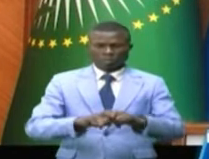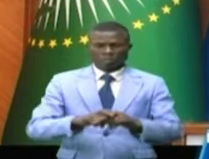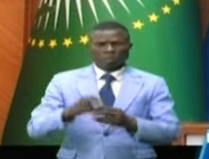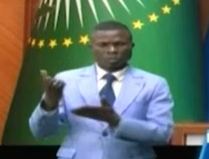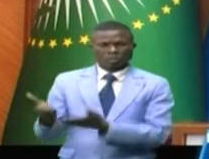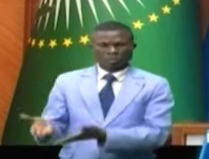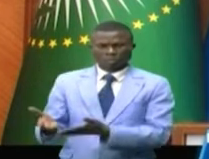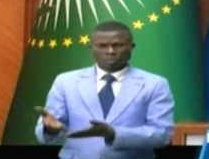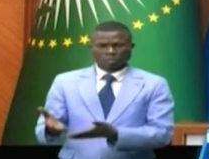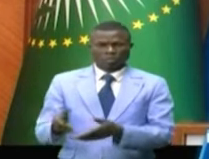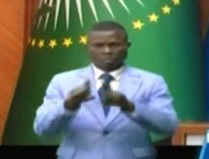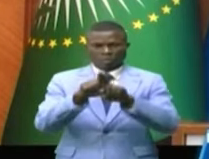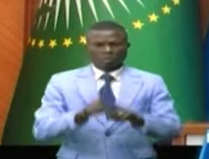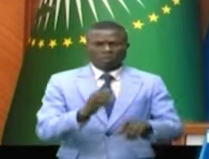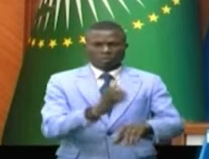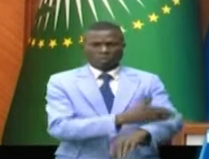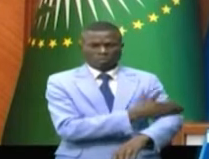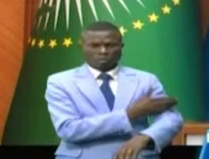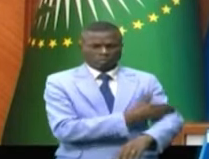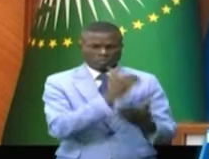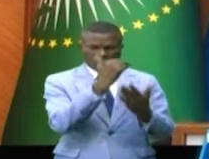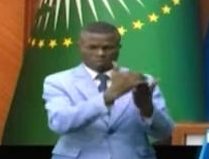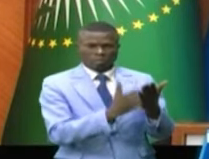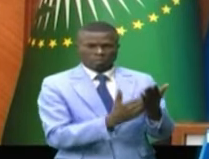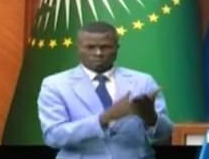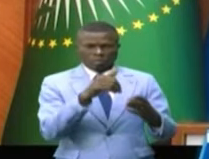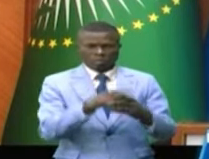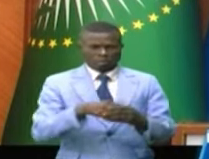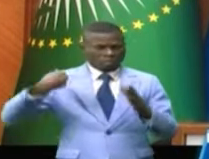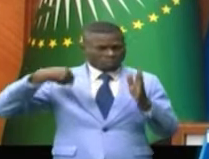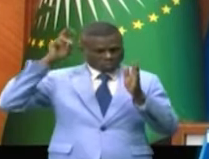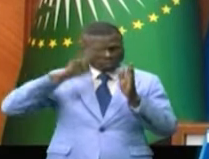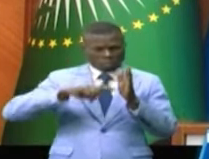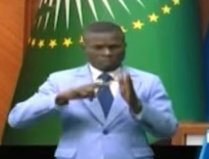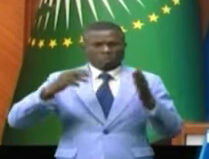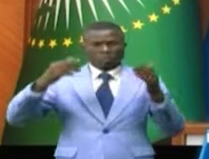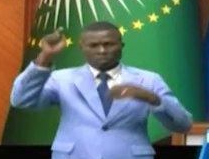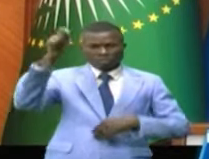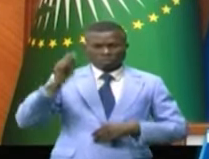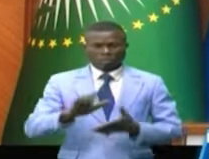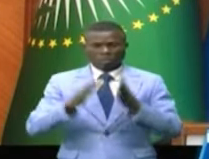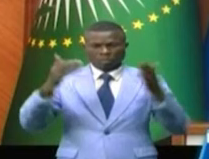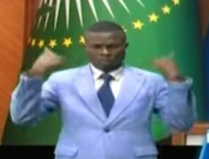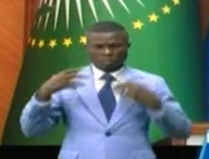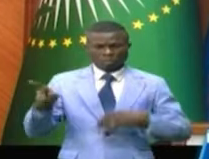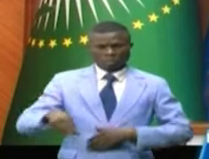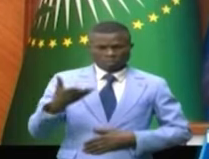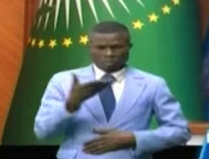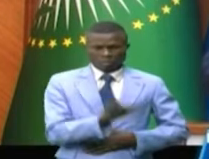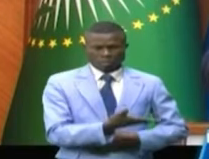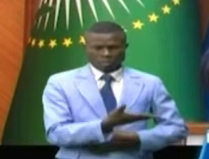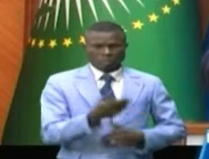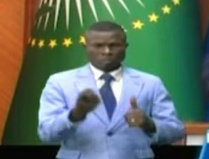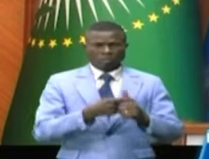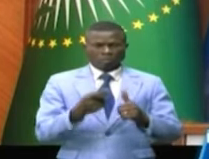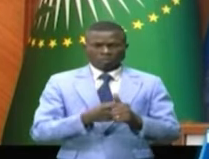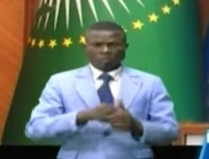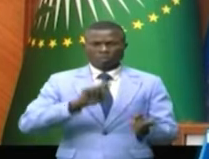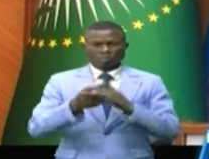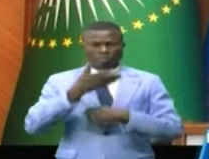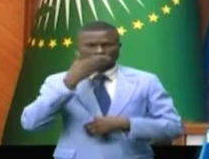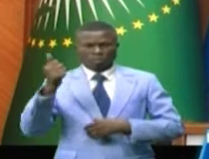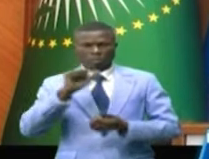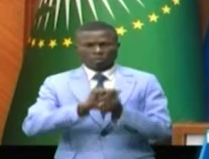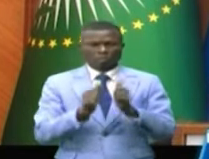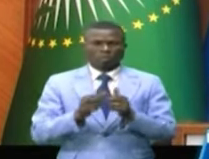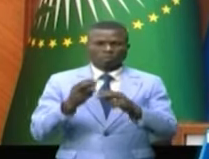part, et des avancées enregistrées au cours de la gouvernance sous l'état de siège d'autre part, notamment l'amélioration de la